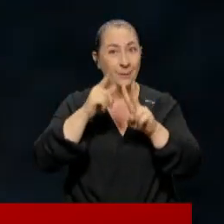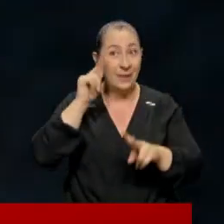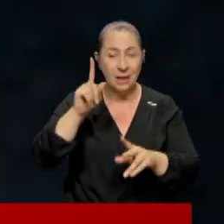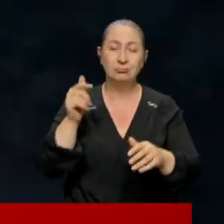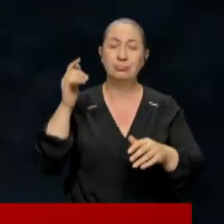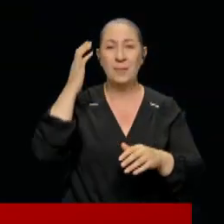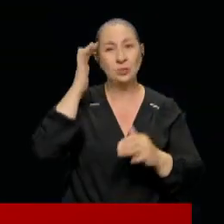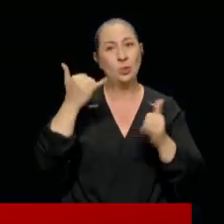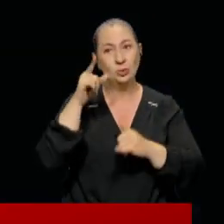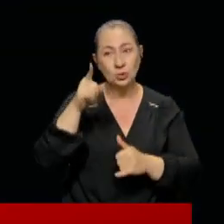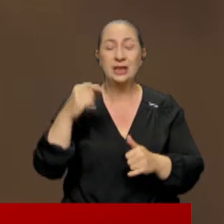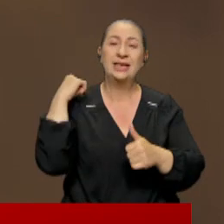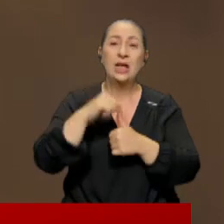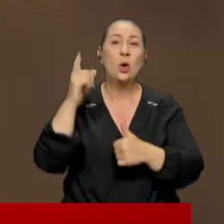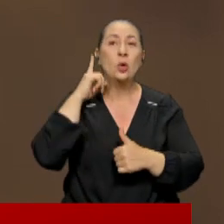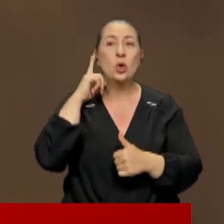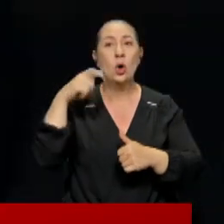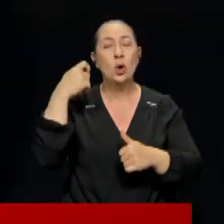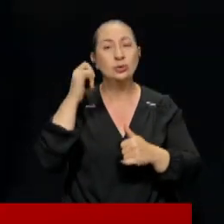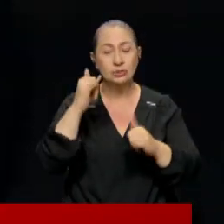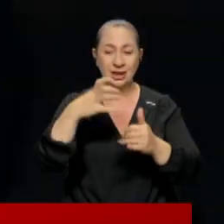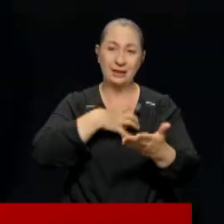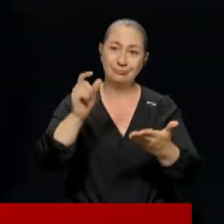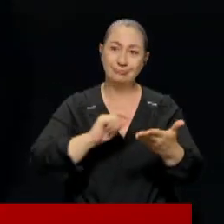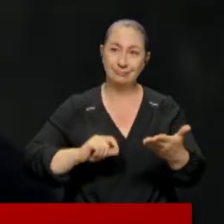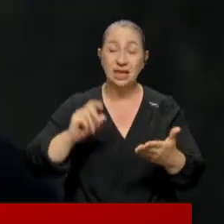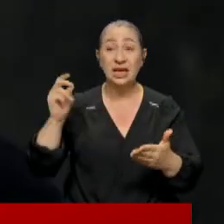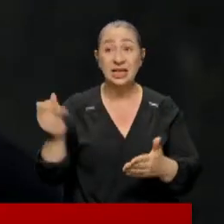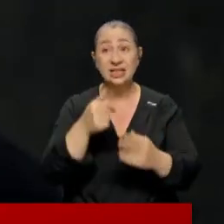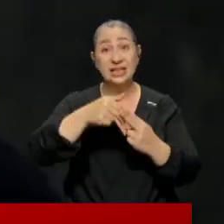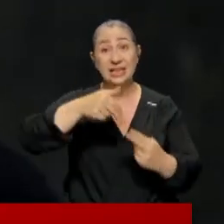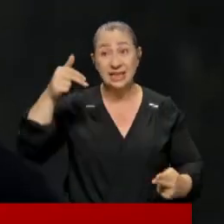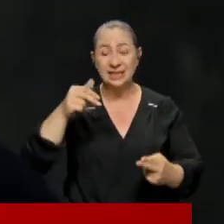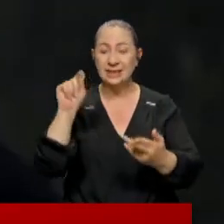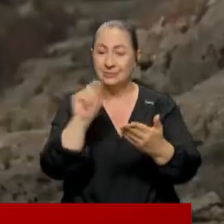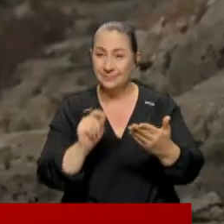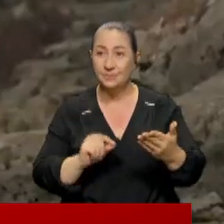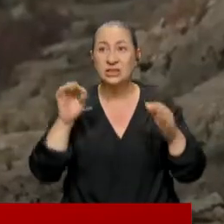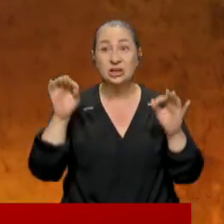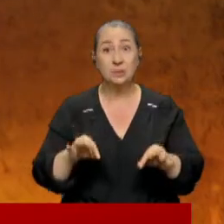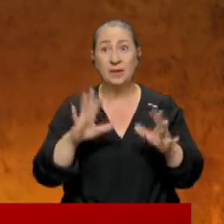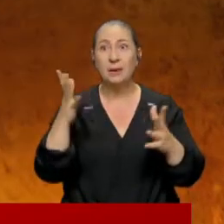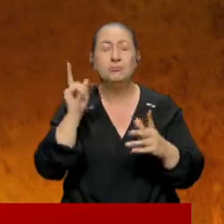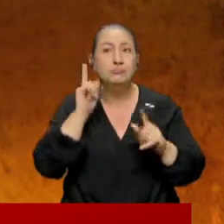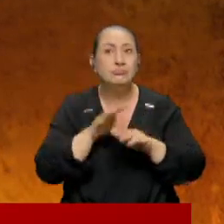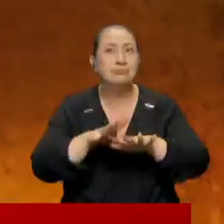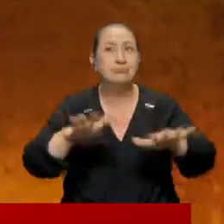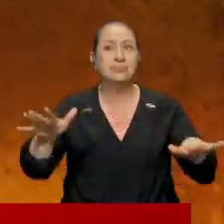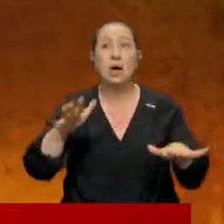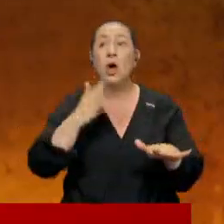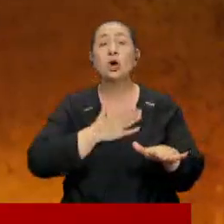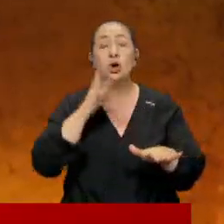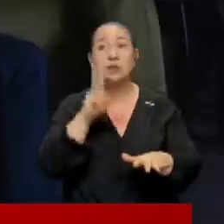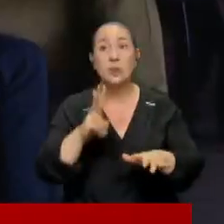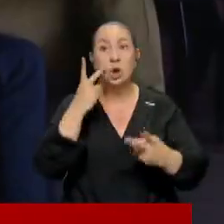yer aldığı dizi yine ünlü oyuncunun kaleminden çıktı. Kaçış hikayesi ve senaryosuyla şimdiden ses getirdi. Ön